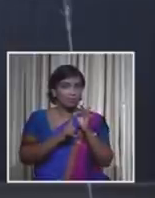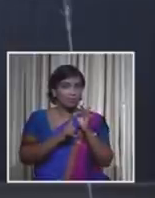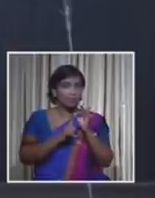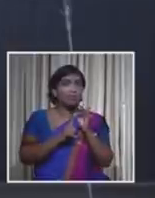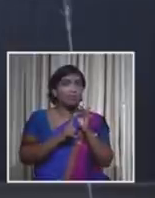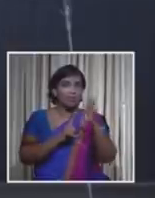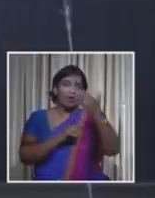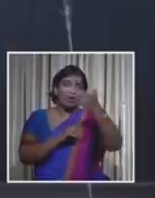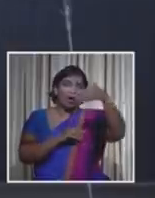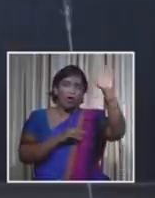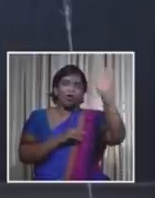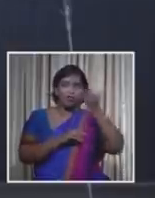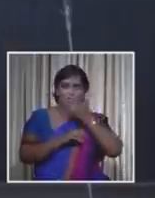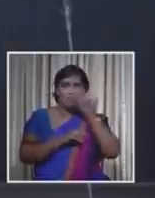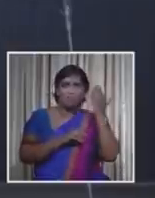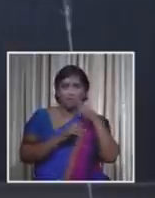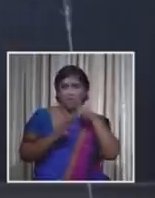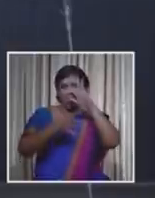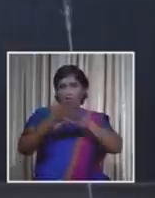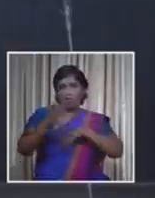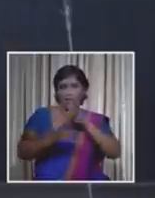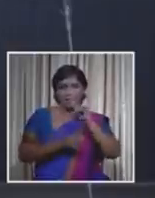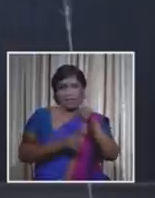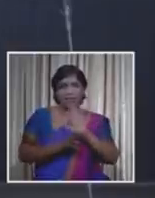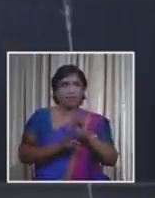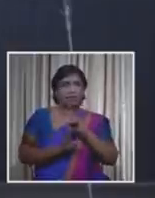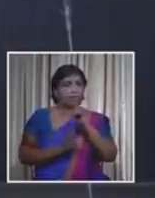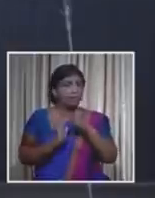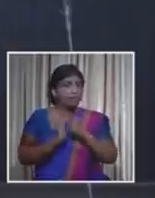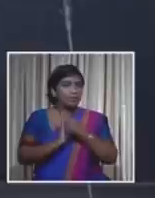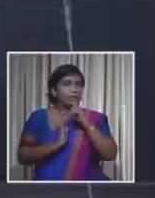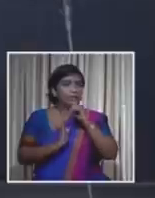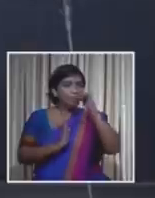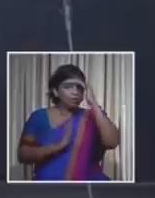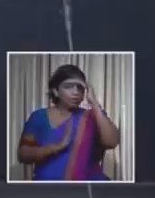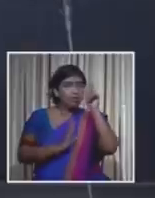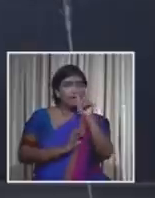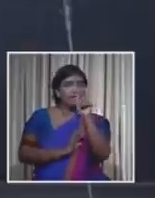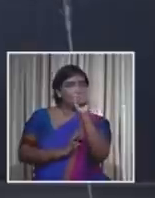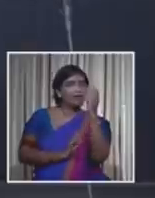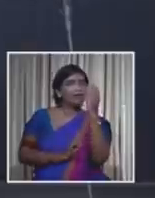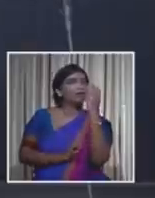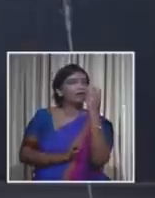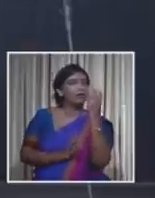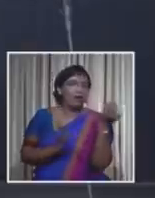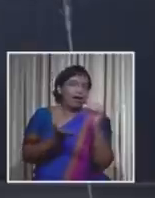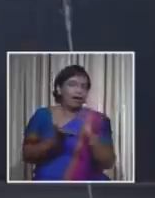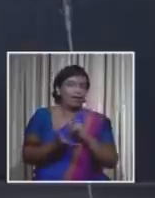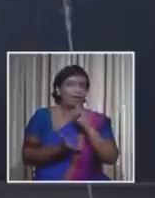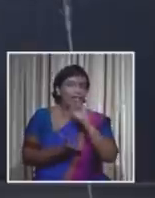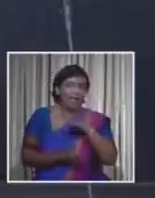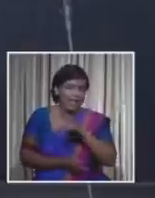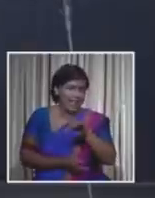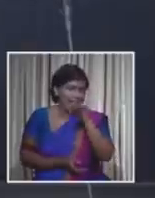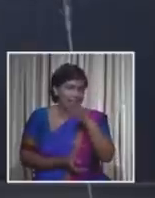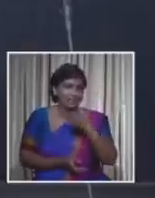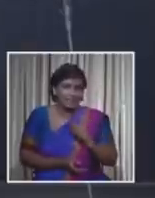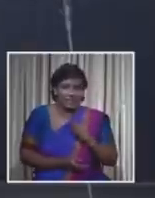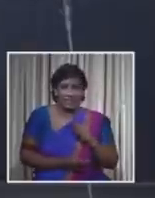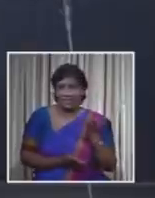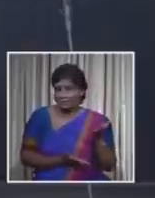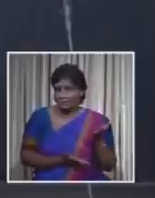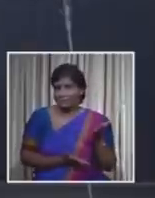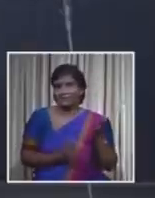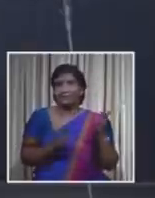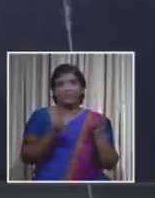සභාවෙන් ඉවත් කරන්න පුළුවන් මම මේක සේරම කියවන්නේ නැහැ. එතකොට ගරු කතානායකතුමනි මේ වචන තුන දැන් අපි ආයෙ කියන්නේ අපිට කැතයි ලැජ්ජයි හිරිකිතයි.